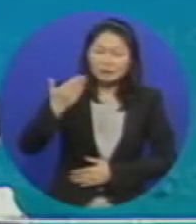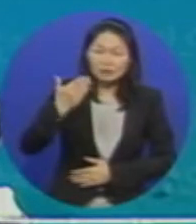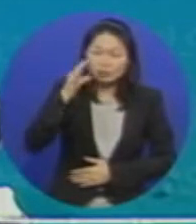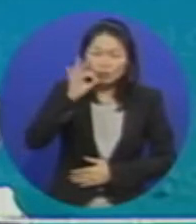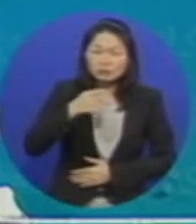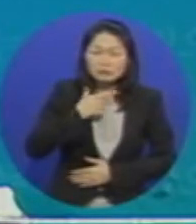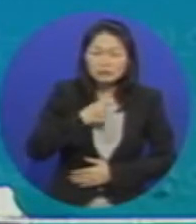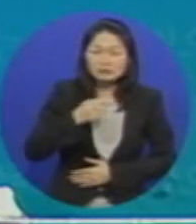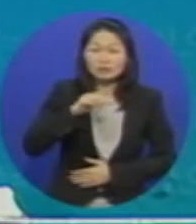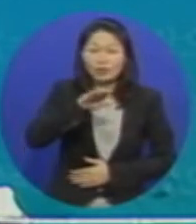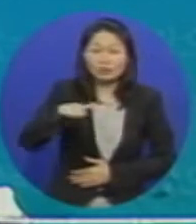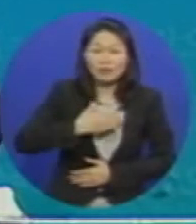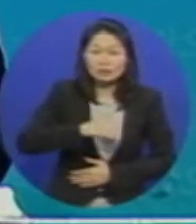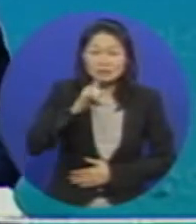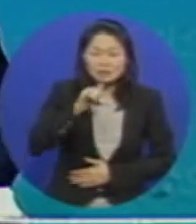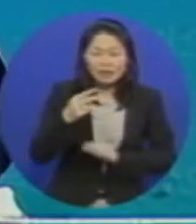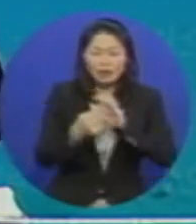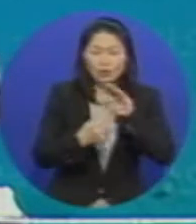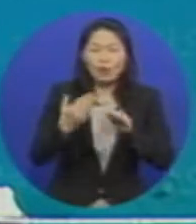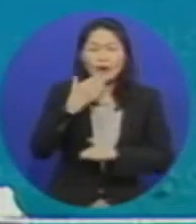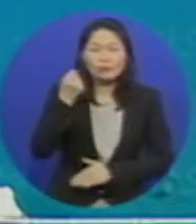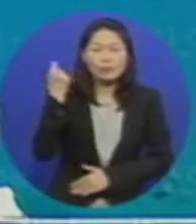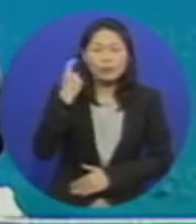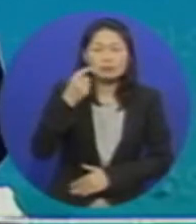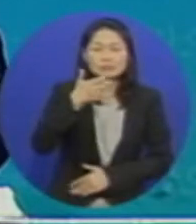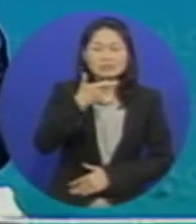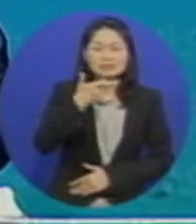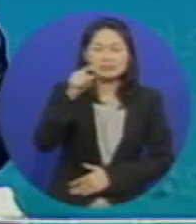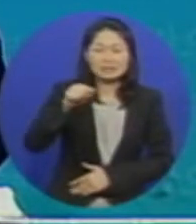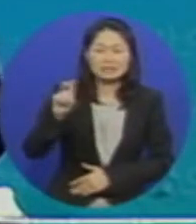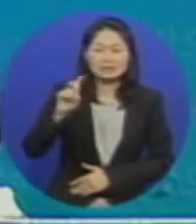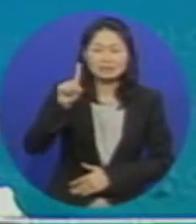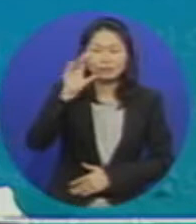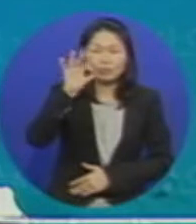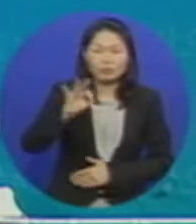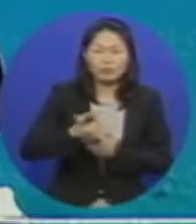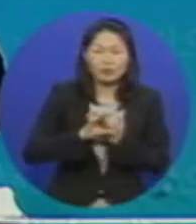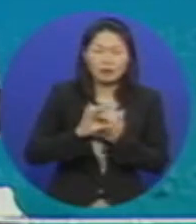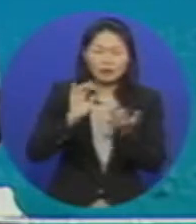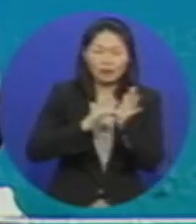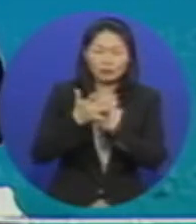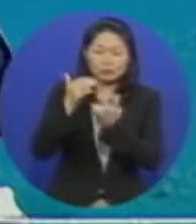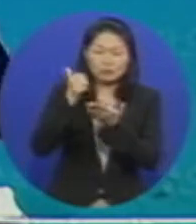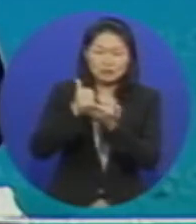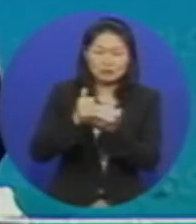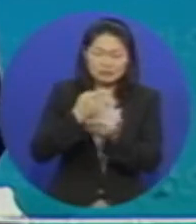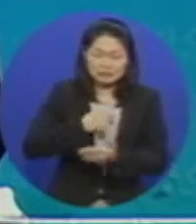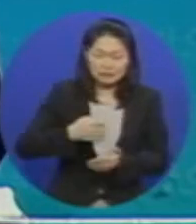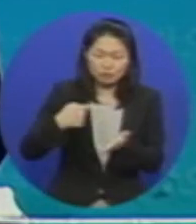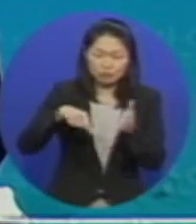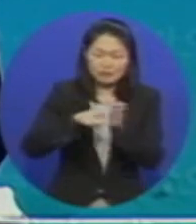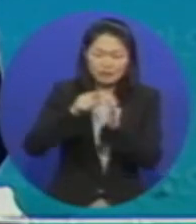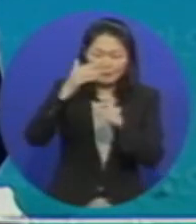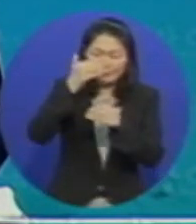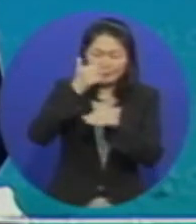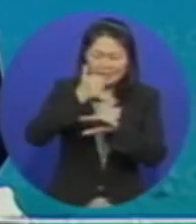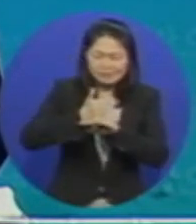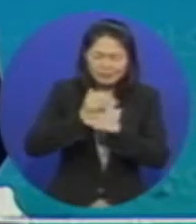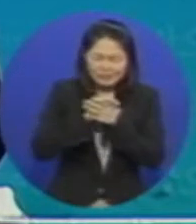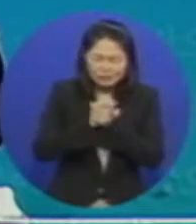아십니까 요한복음 17장 21절에 보면 예수님께서 제자들을 위해서 마지막 기도가